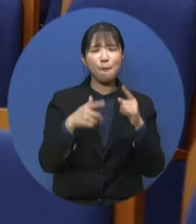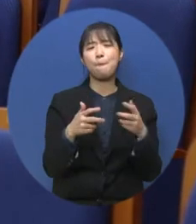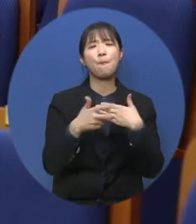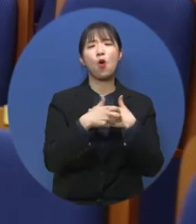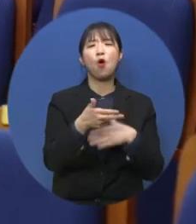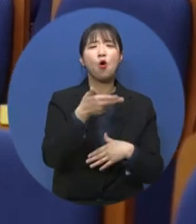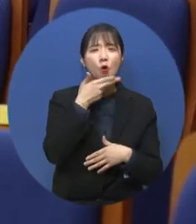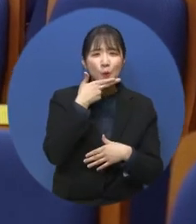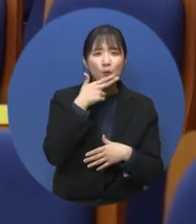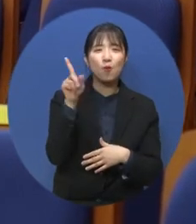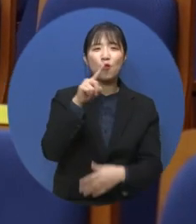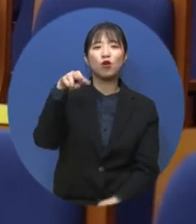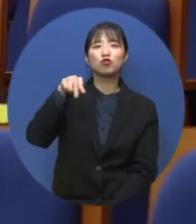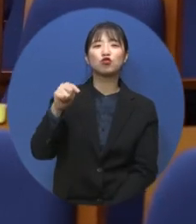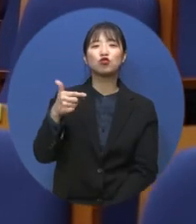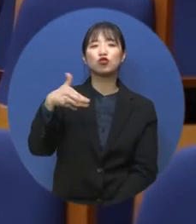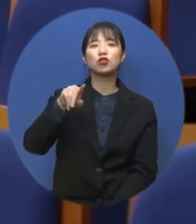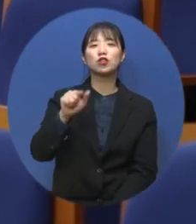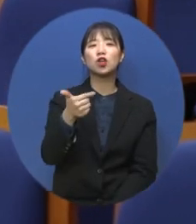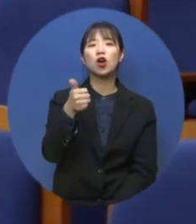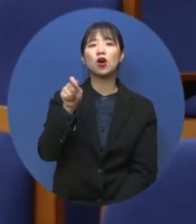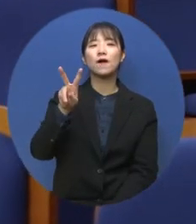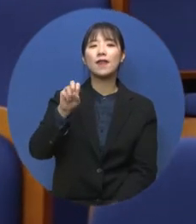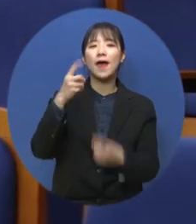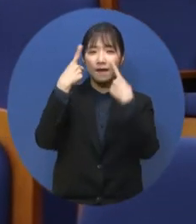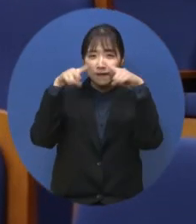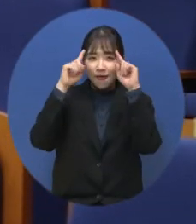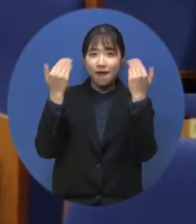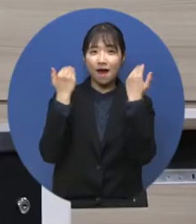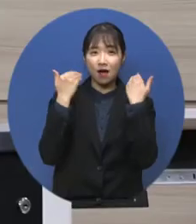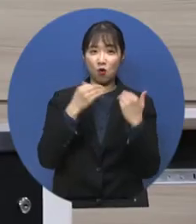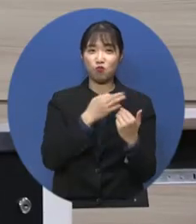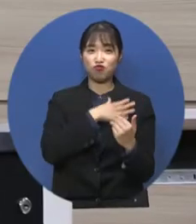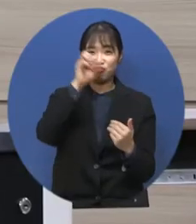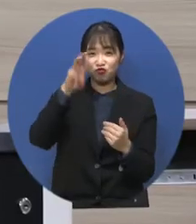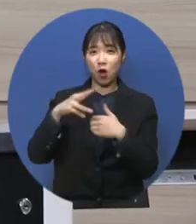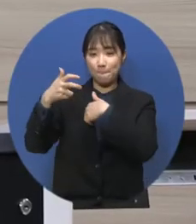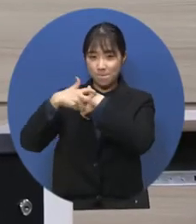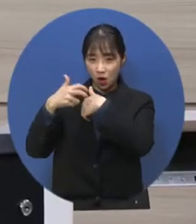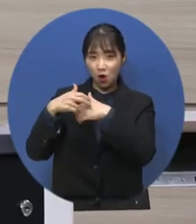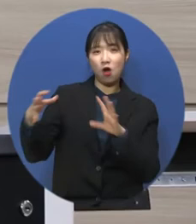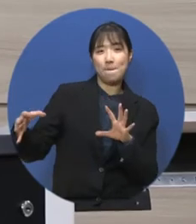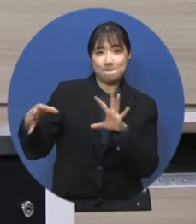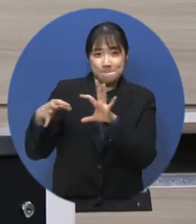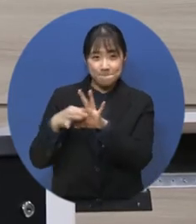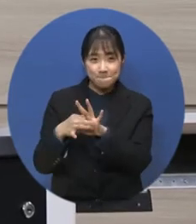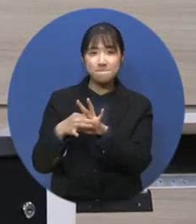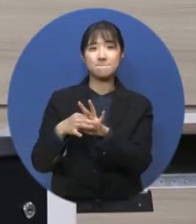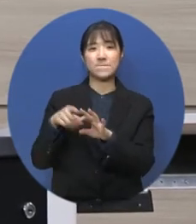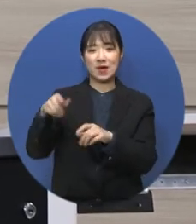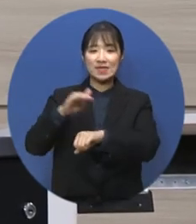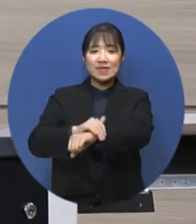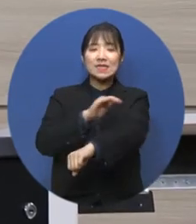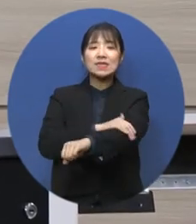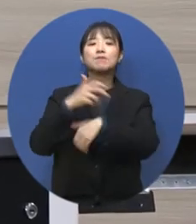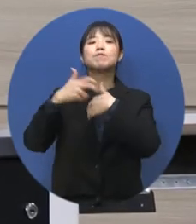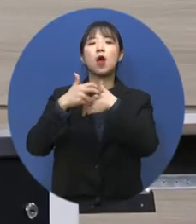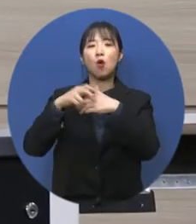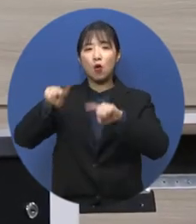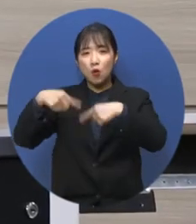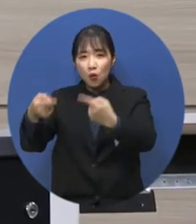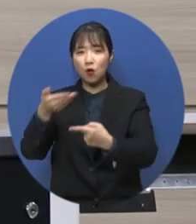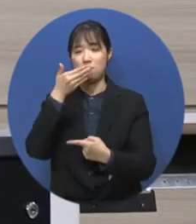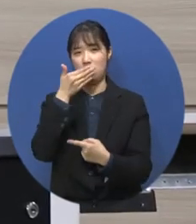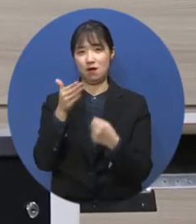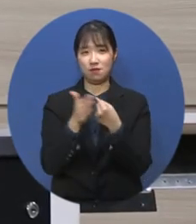순천대는 순천향대학교 부천병원 협약을 시작으로 실습병원을 충분히 확보할 수 있게 돼